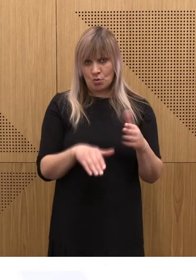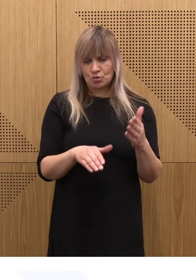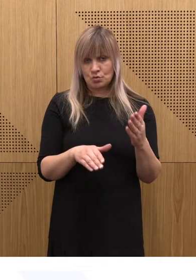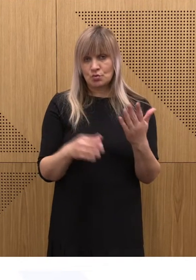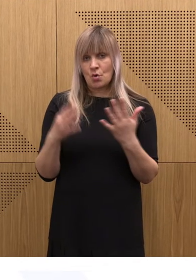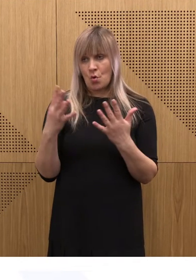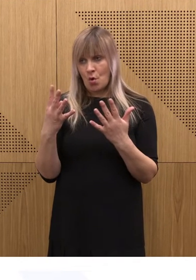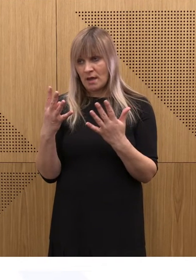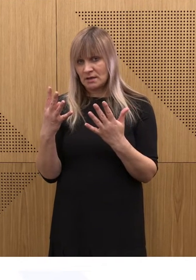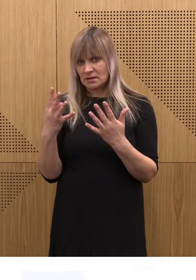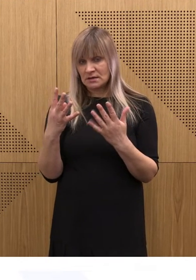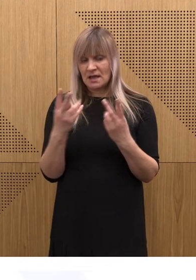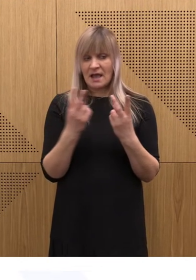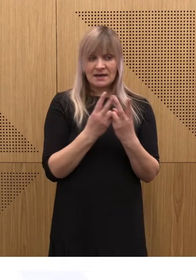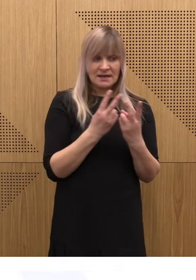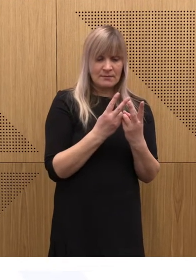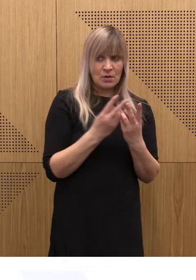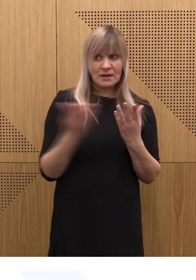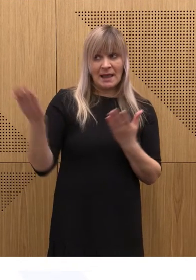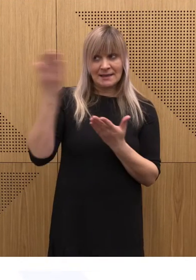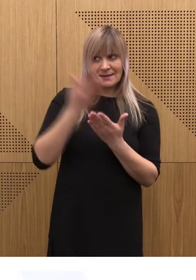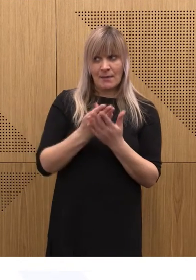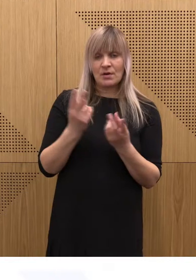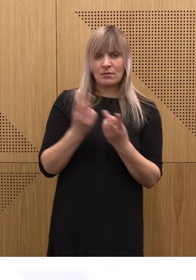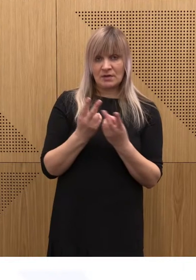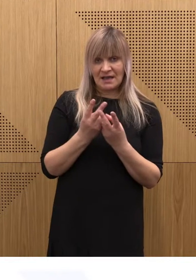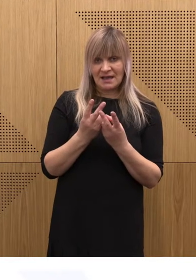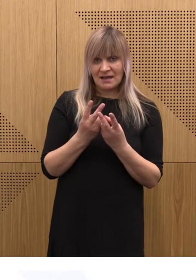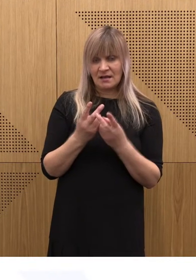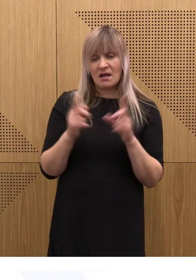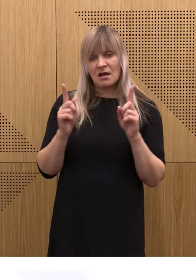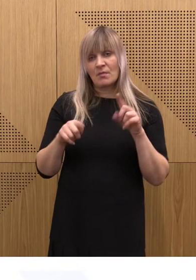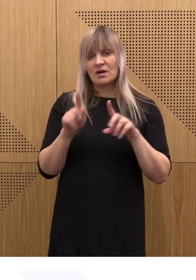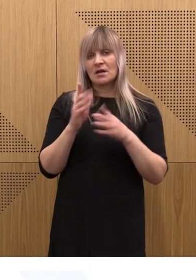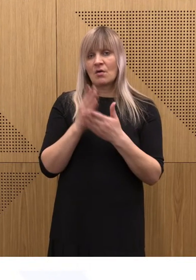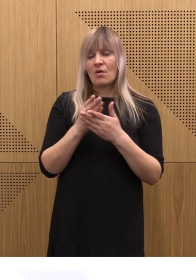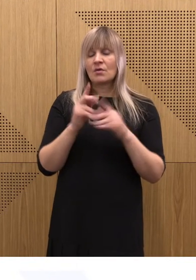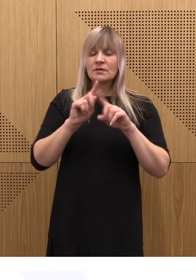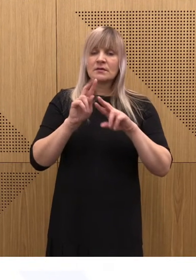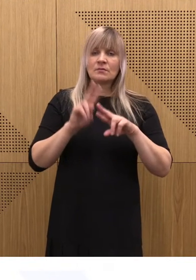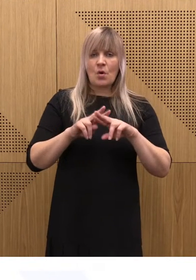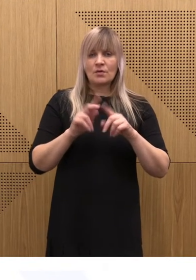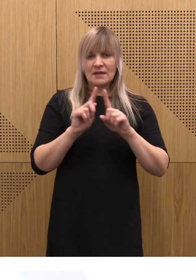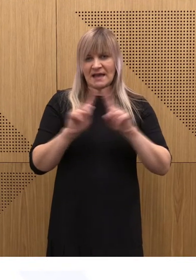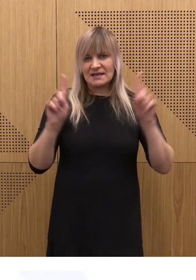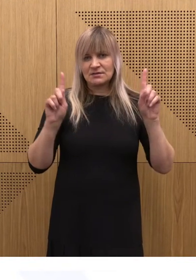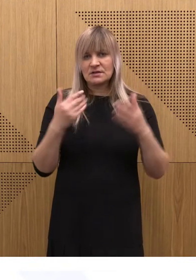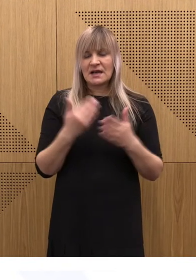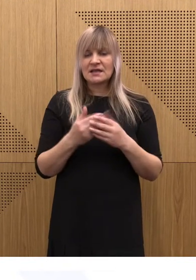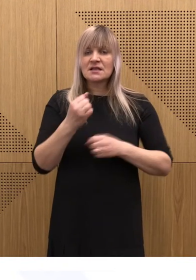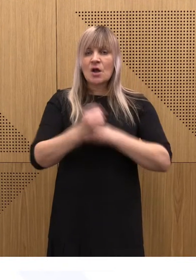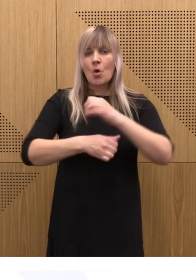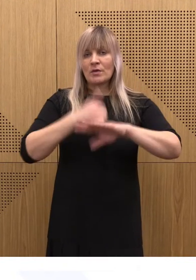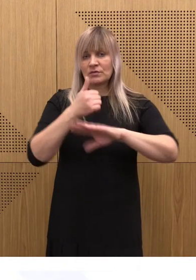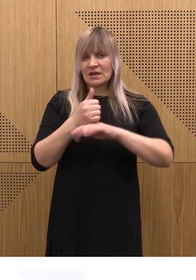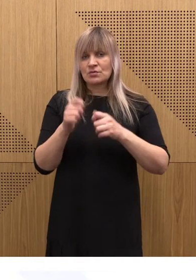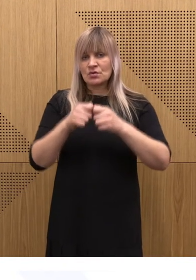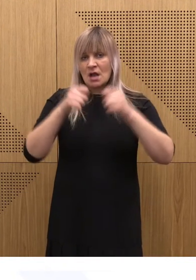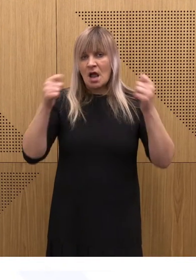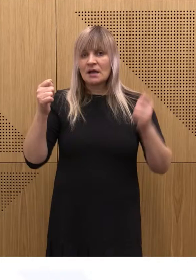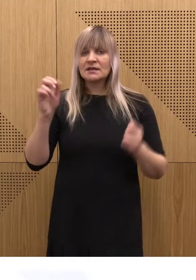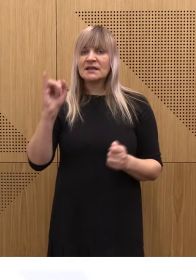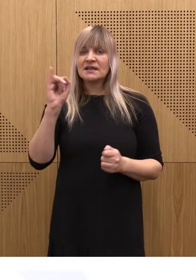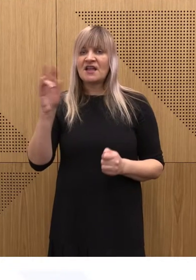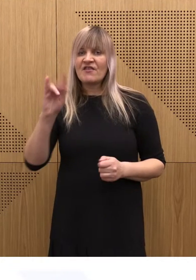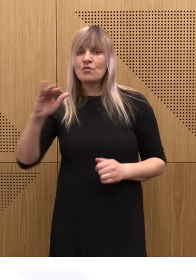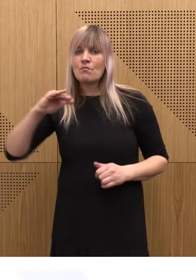teeme ühtemoodi teadusnõuga ettepanekuga, aga on neid kohti loomulikult, kus me teeme erisusi. Näiteks nagu antud juhul kaubanduskeskused jäid lahti Ida-Virumaal selleks,